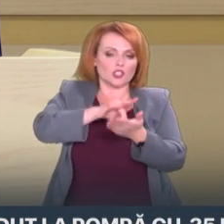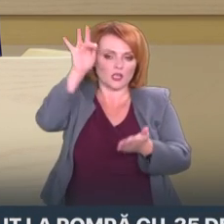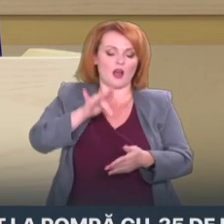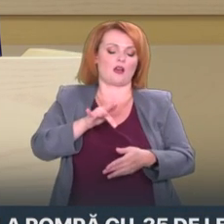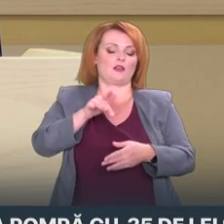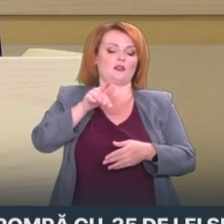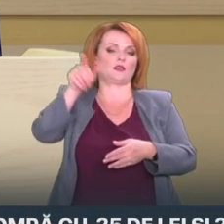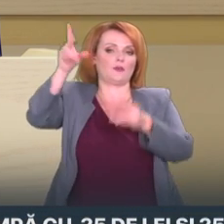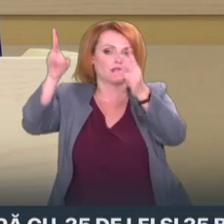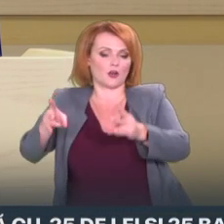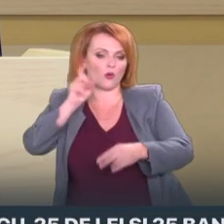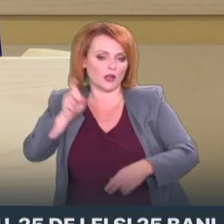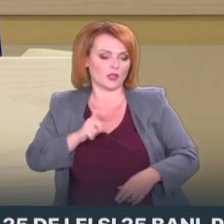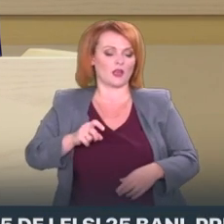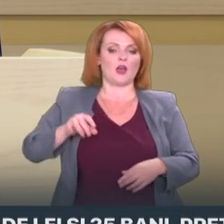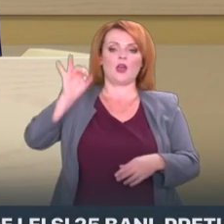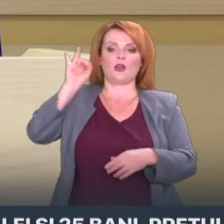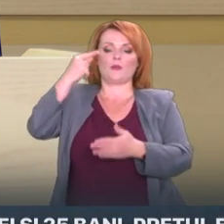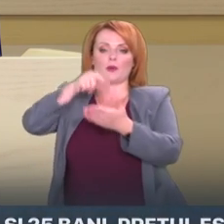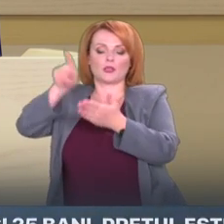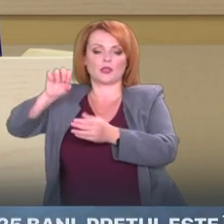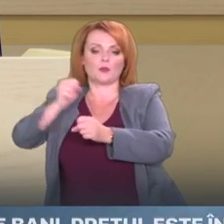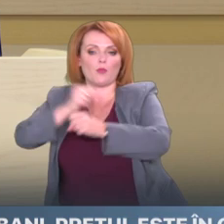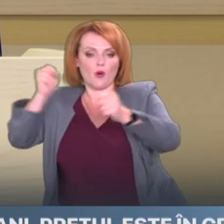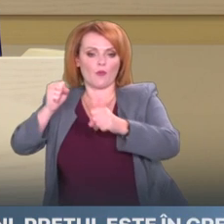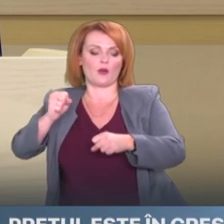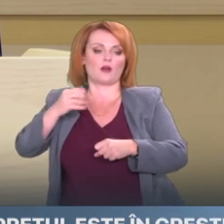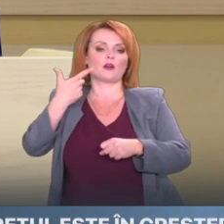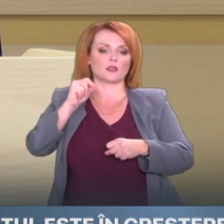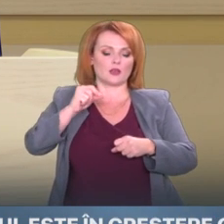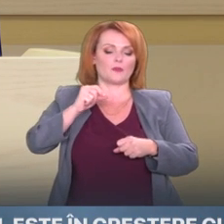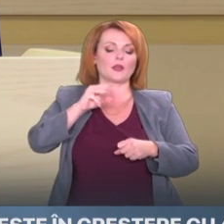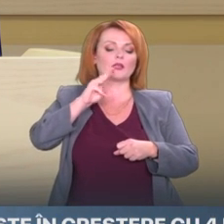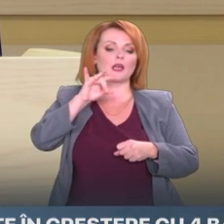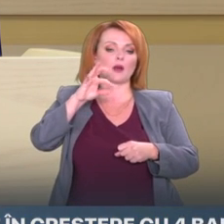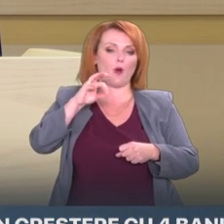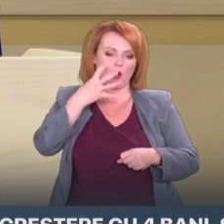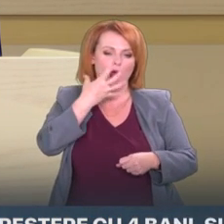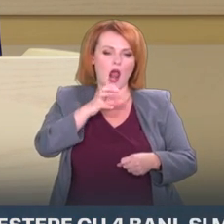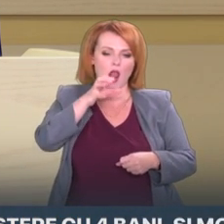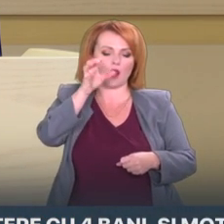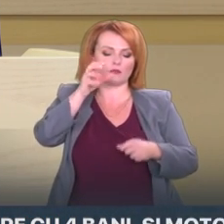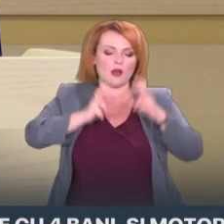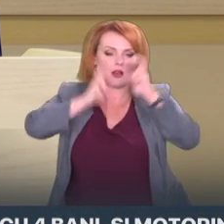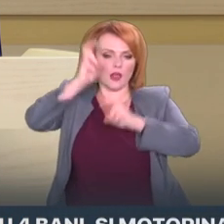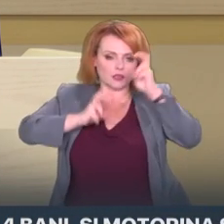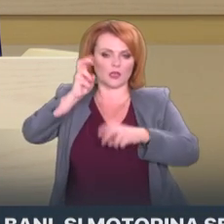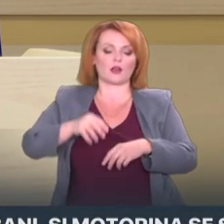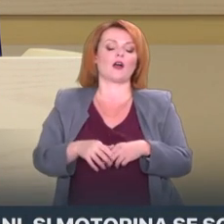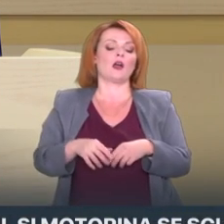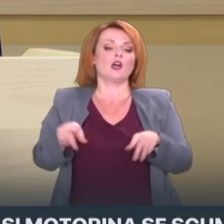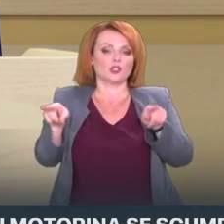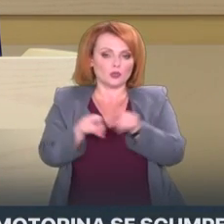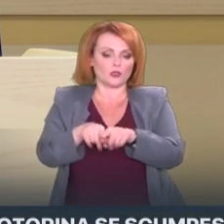și aici cred că, am mai spus-o public, am putea să ne așteptăm la un nou val